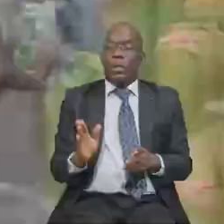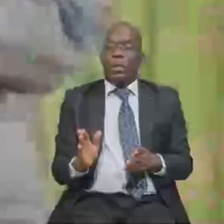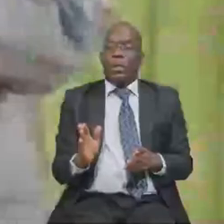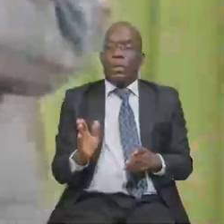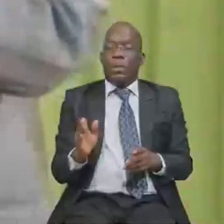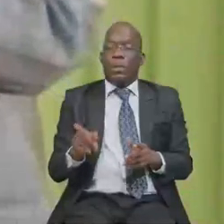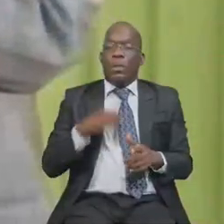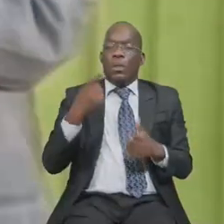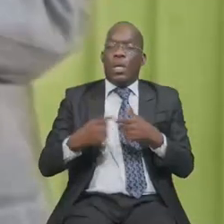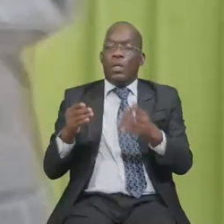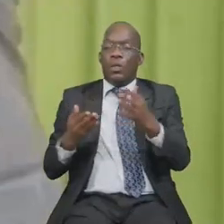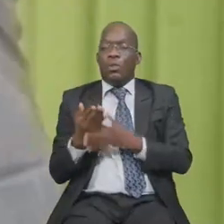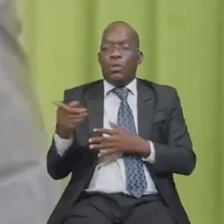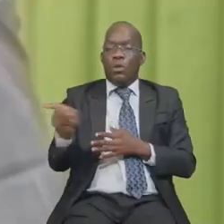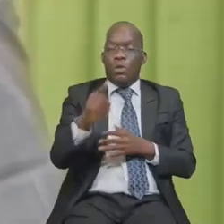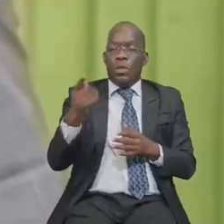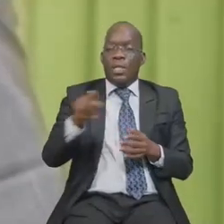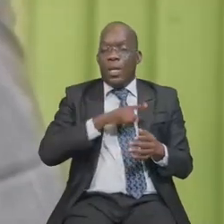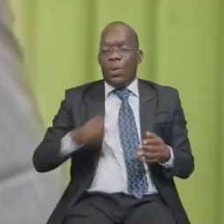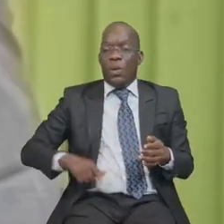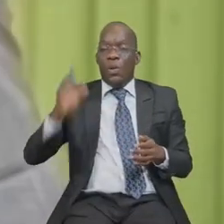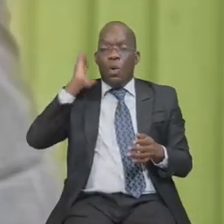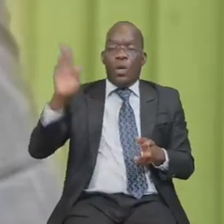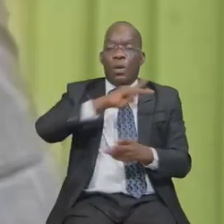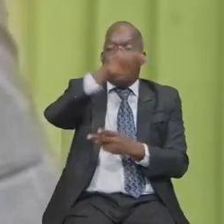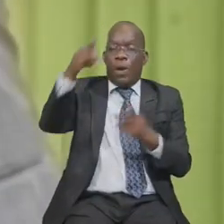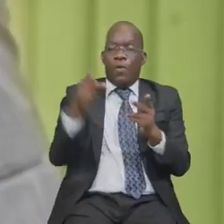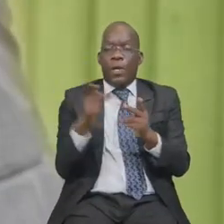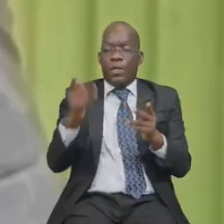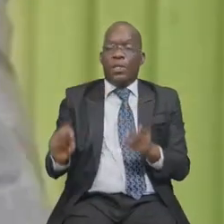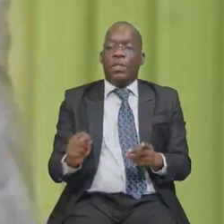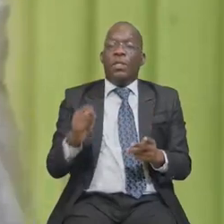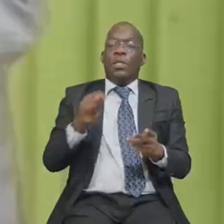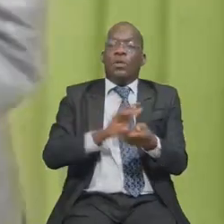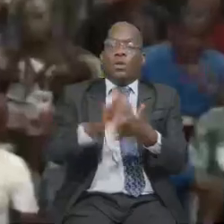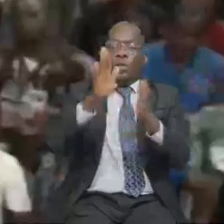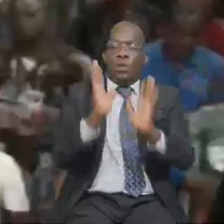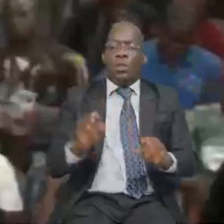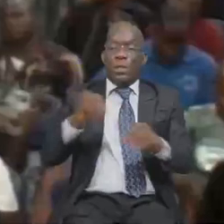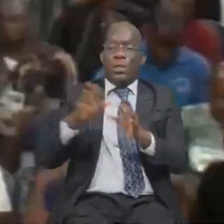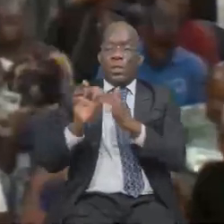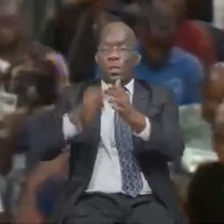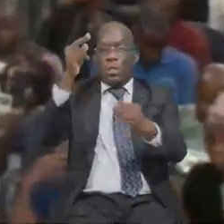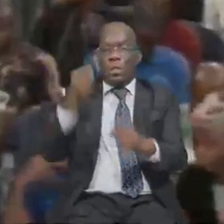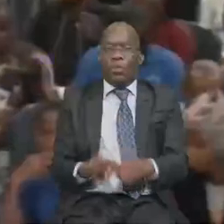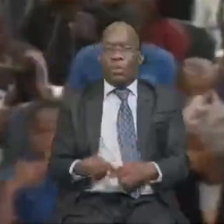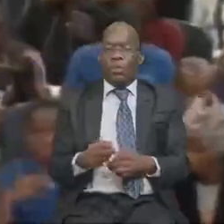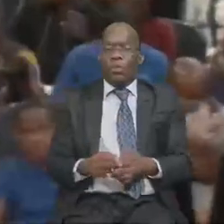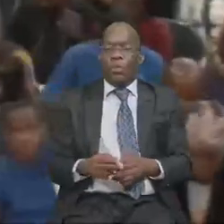toi, le Seigneur va parfaire les saints, l'époux de Christ au nom de Jésus. Levons-nous maintenant et parlons à Dieu dans la